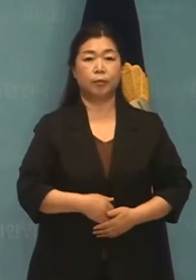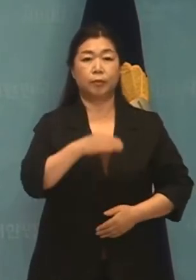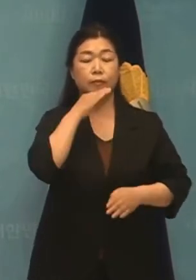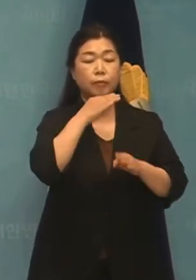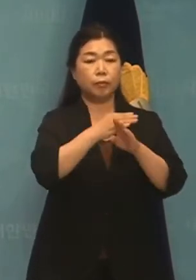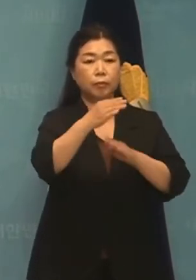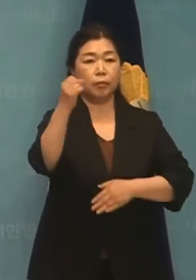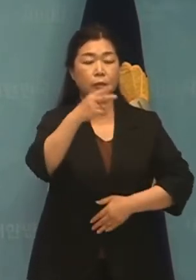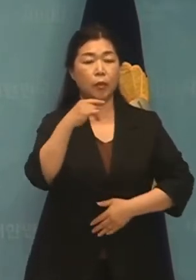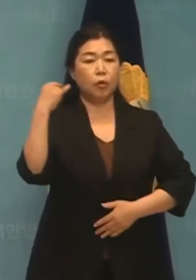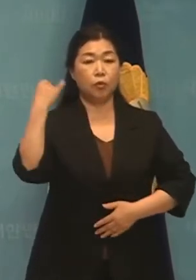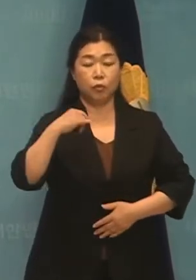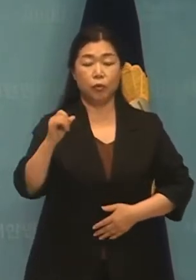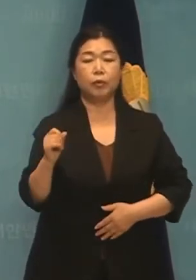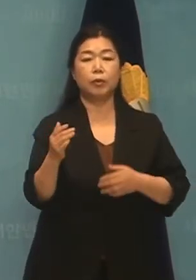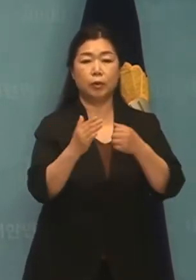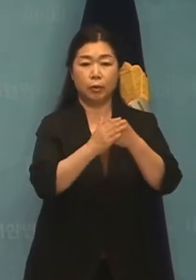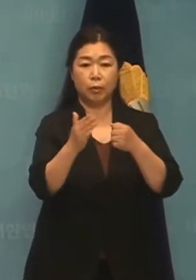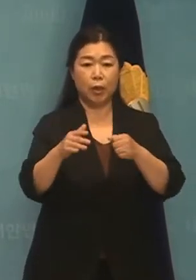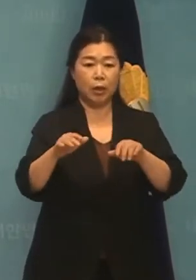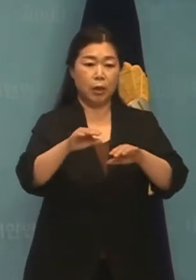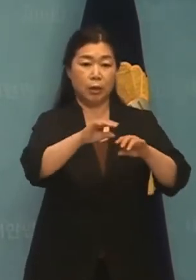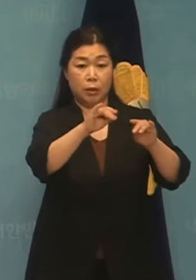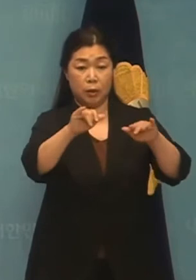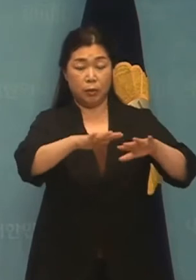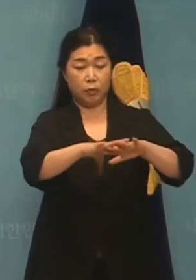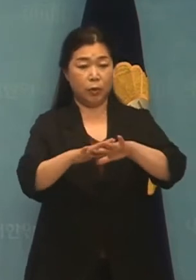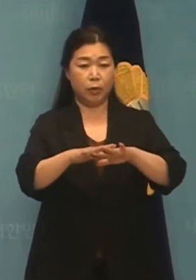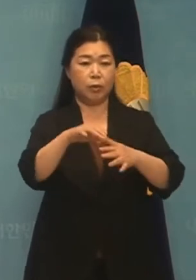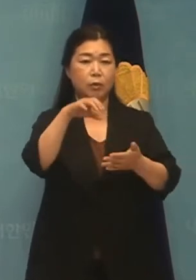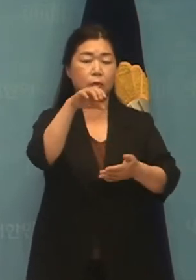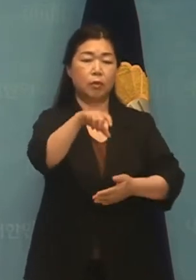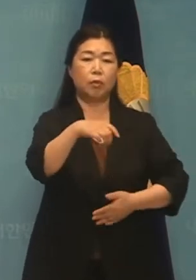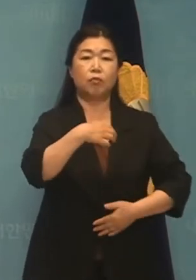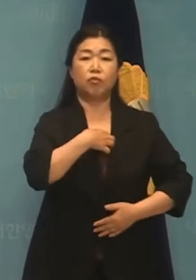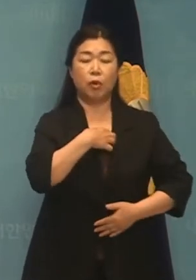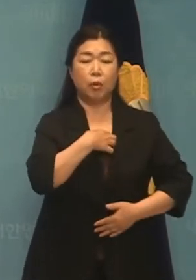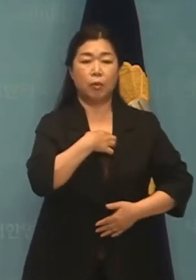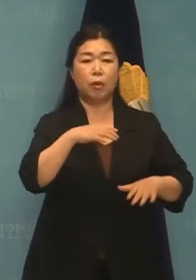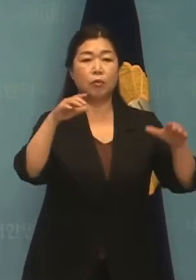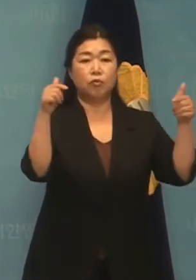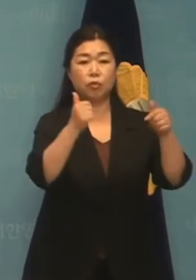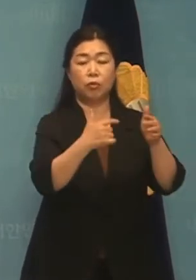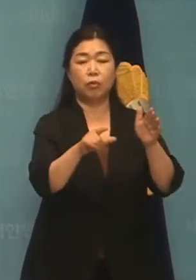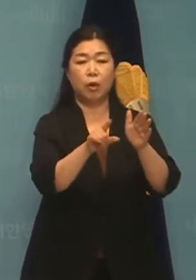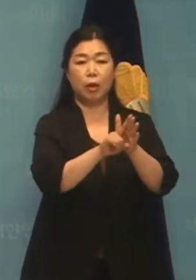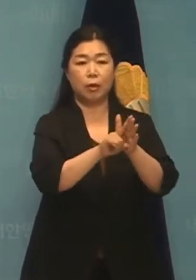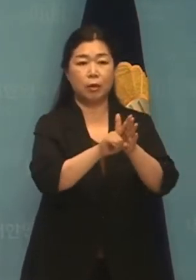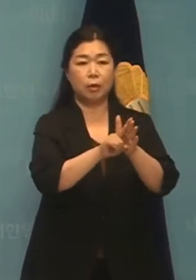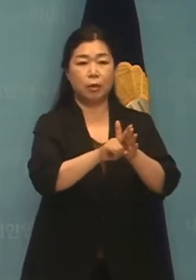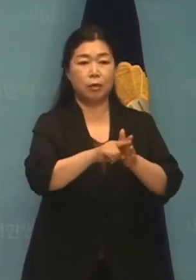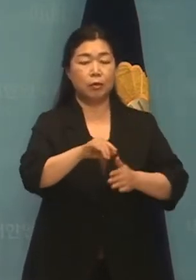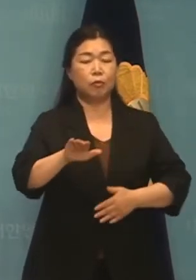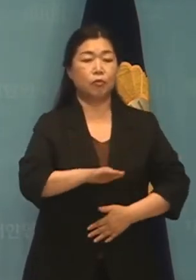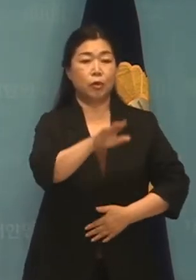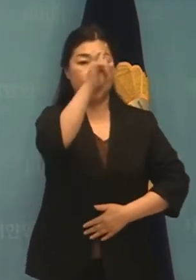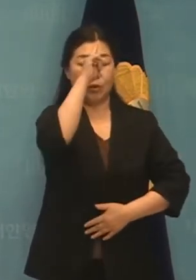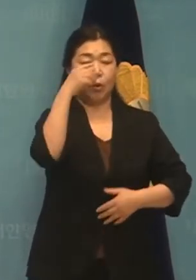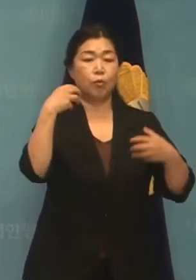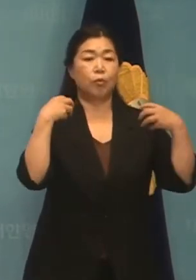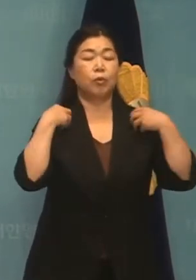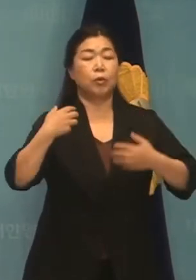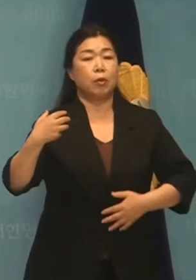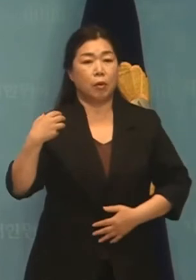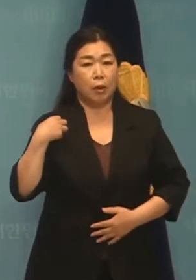북한 및 중국으로 인한 지정학적 리스크를 최소화하기 위한 우리 정부의 역할이 그